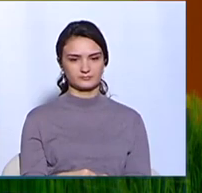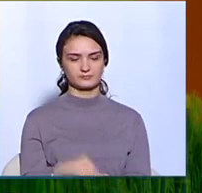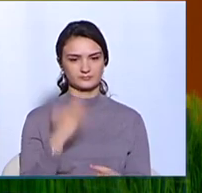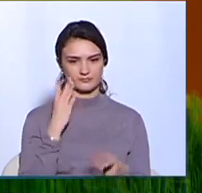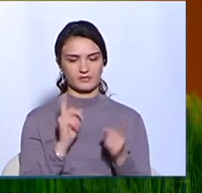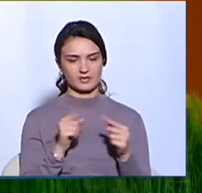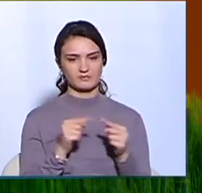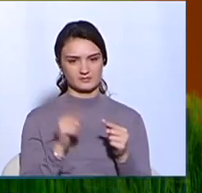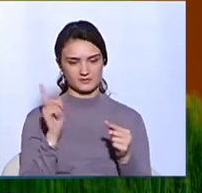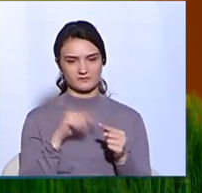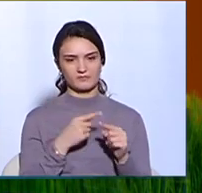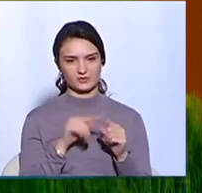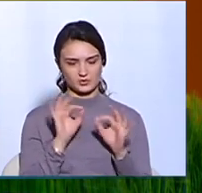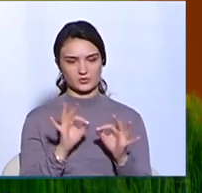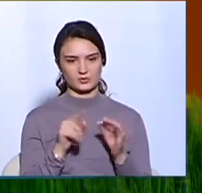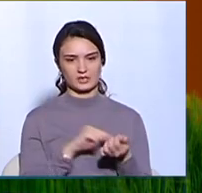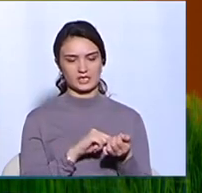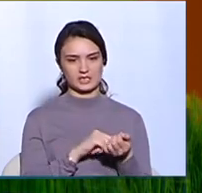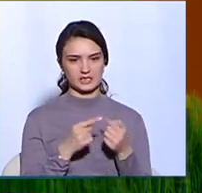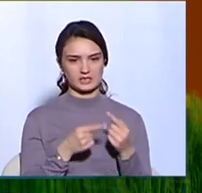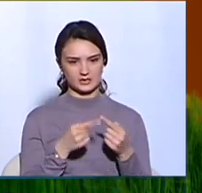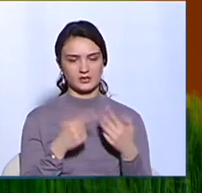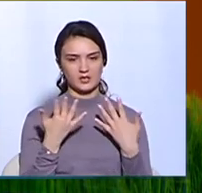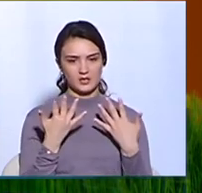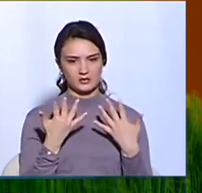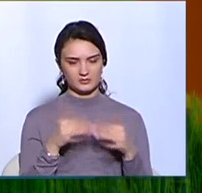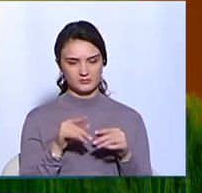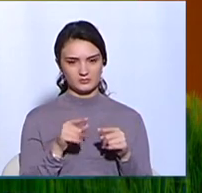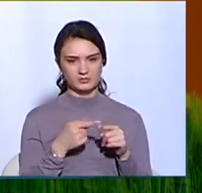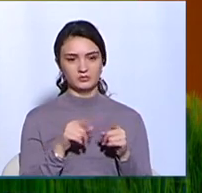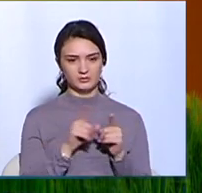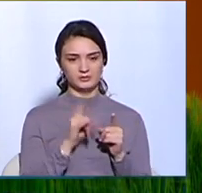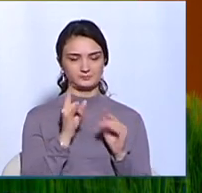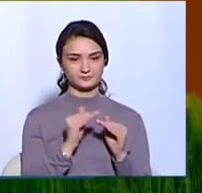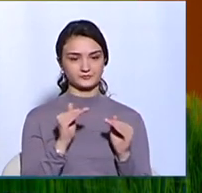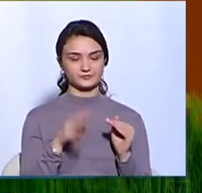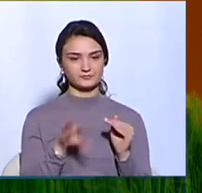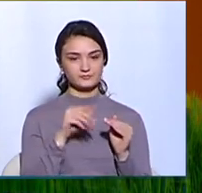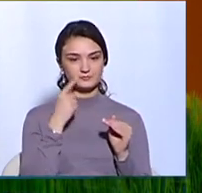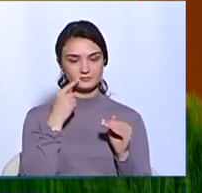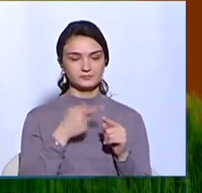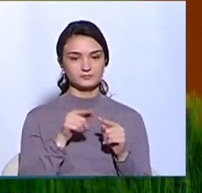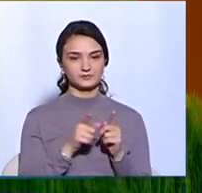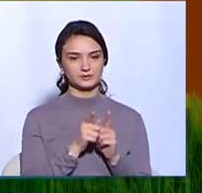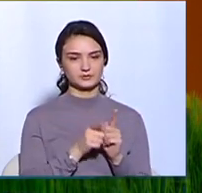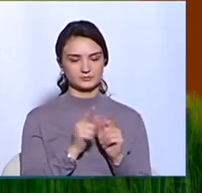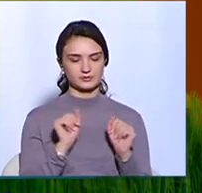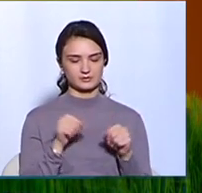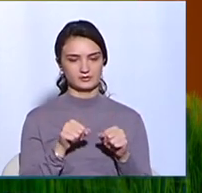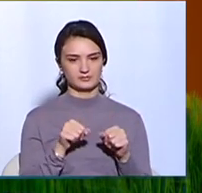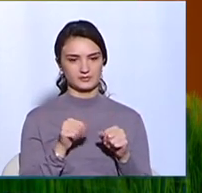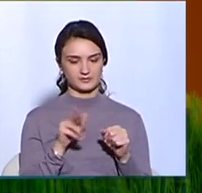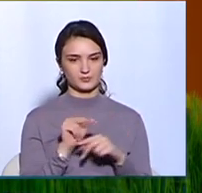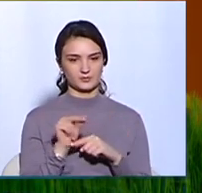დანადვილებით ვიცით, რომ ეს არის სწორედ გენეტიკური, ანუ უკვე მოცემულობით დაბადებულ ბავშვზე ვლაპარაკობთ, მაგრამ ამის გასწორება შეიძლება